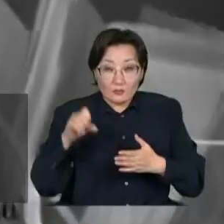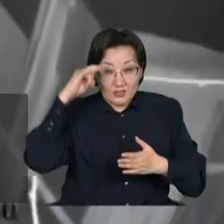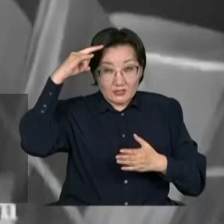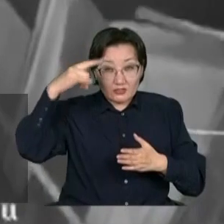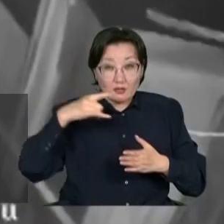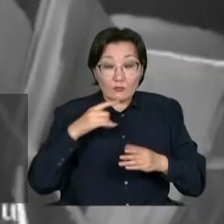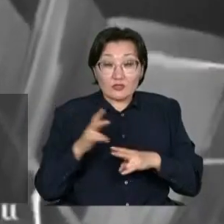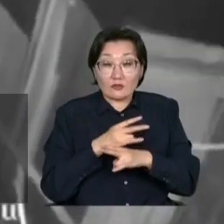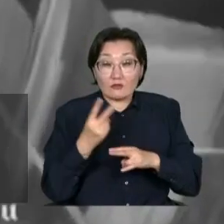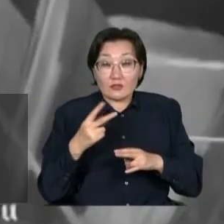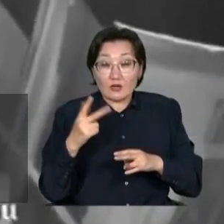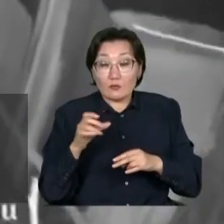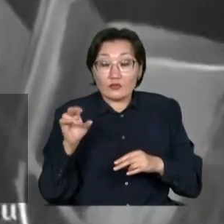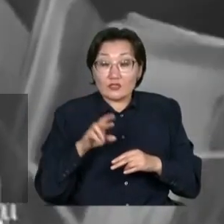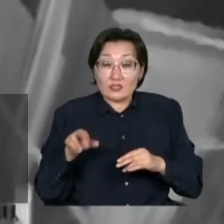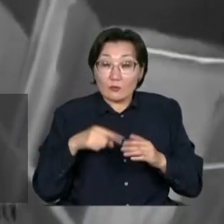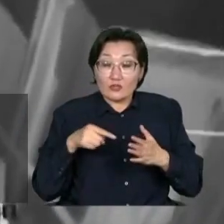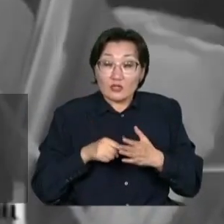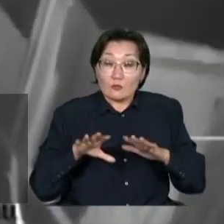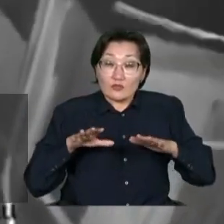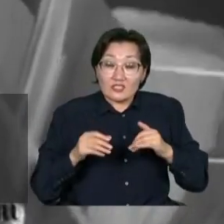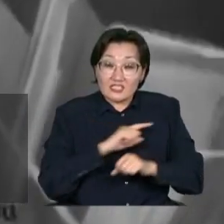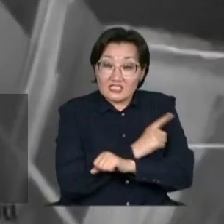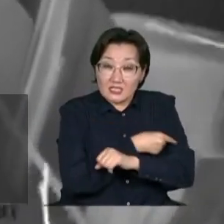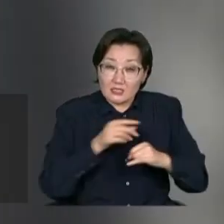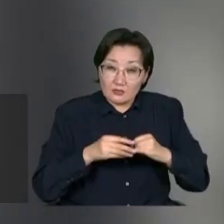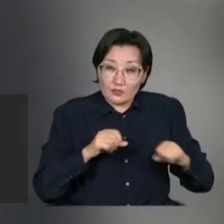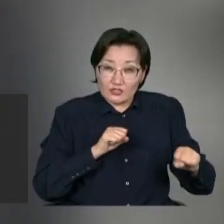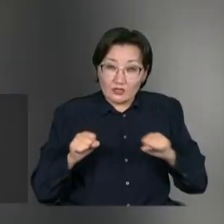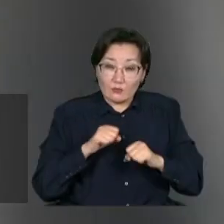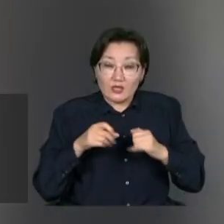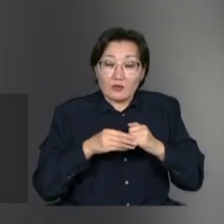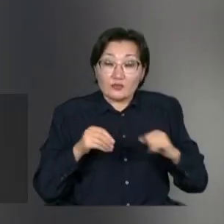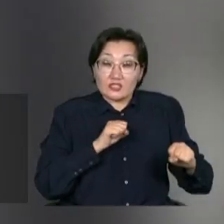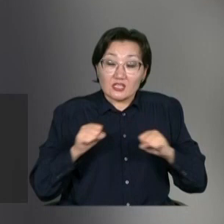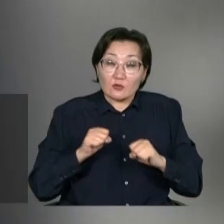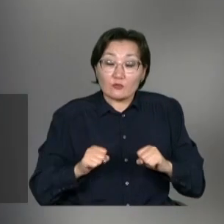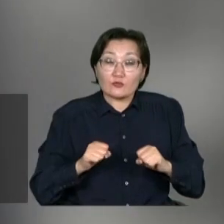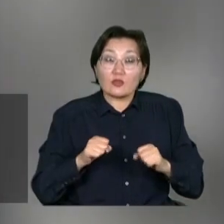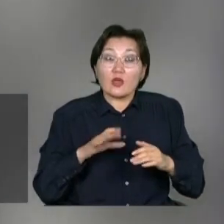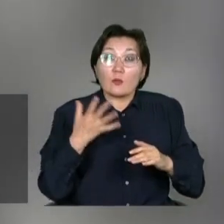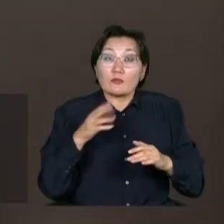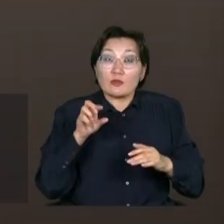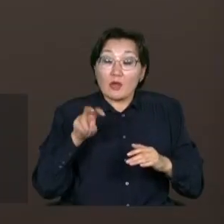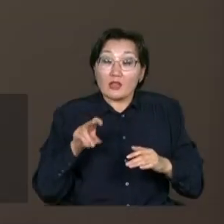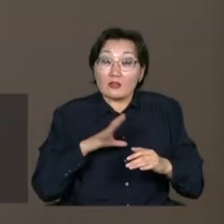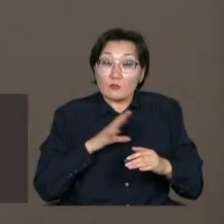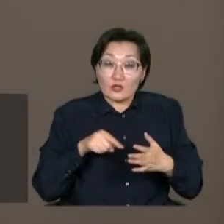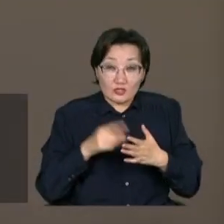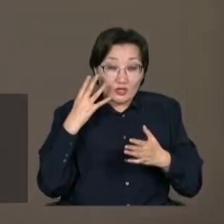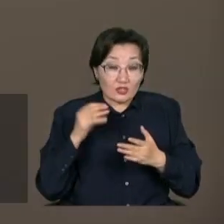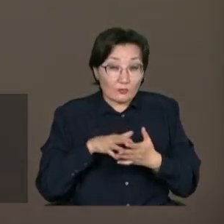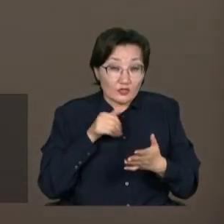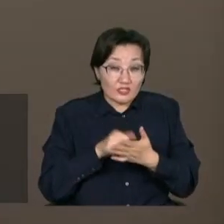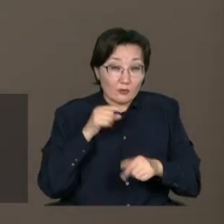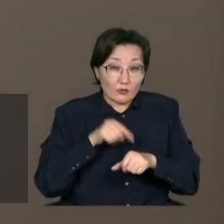Напомню, в ночь на 23 января в мегаполисе произошло сильное землетрясение. Подземные толчки достигали 5 баллов. В Алматы до сих